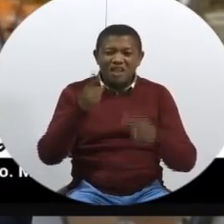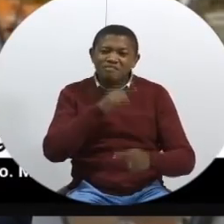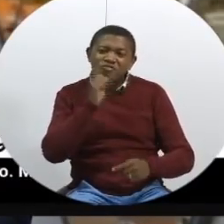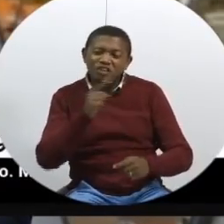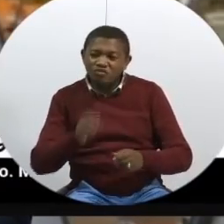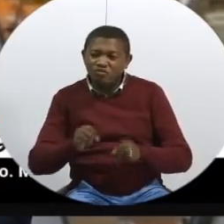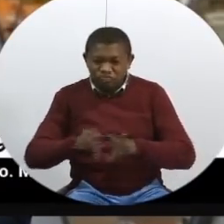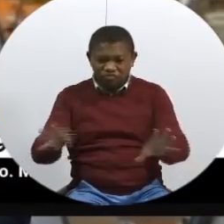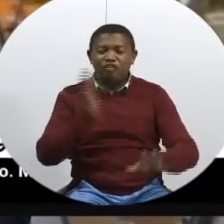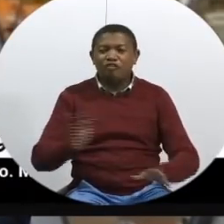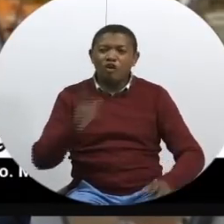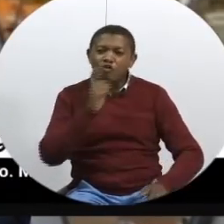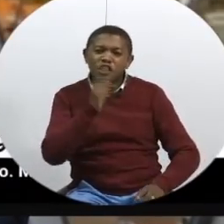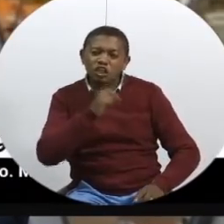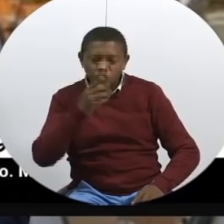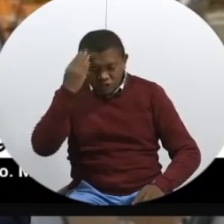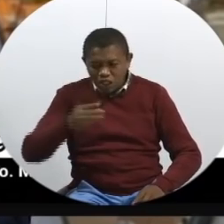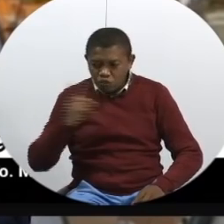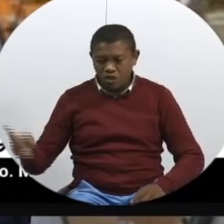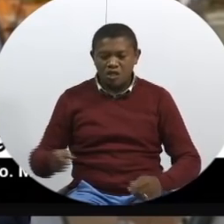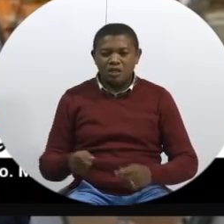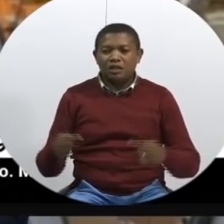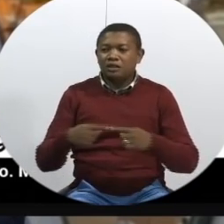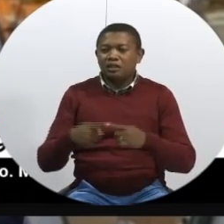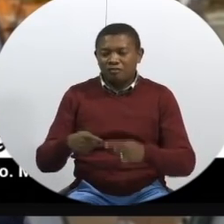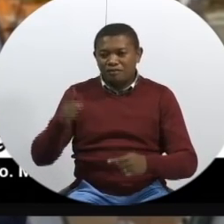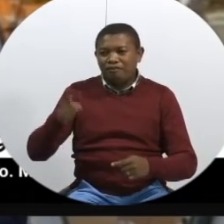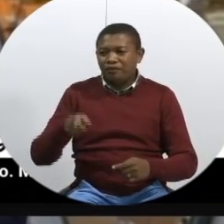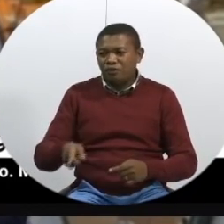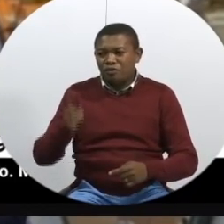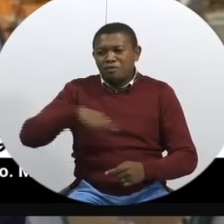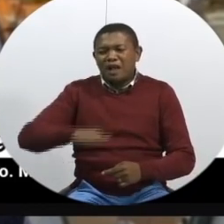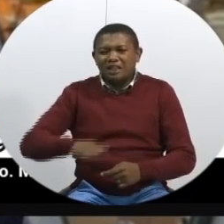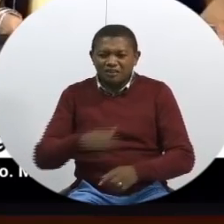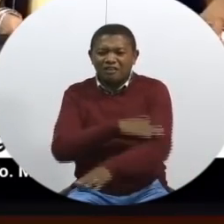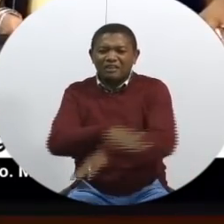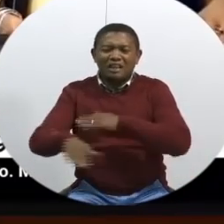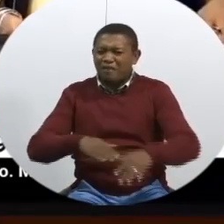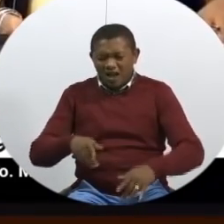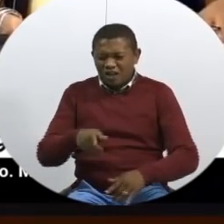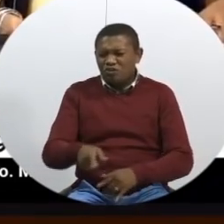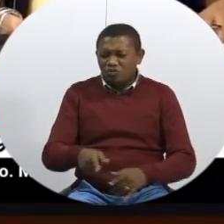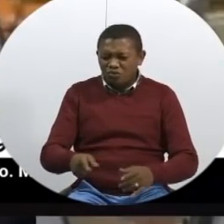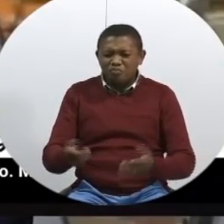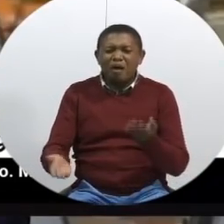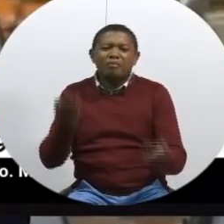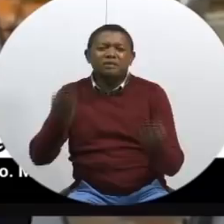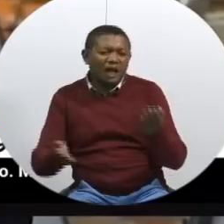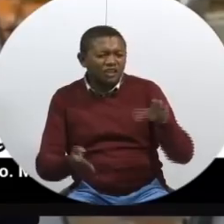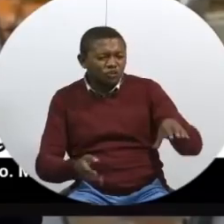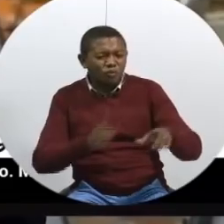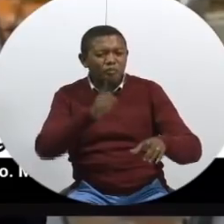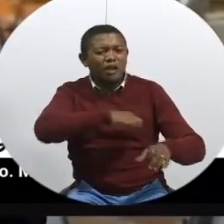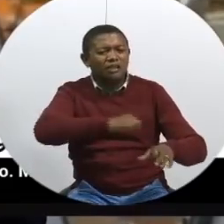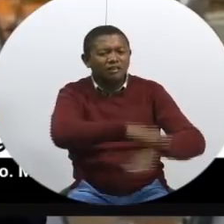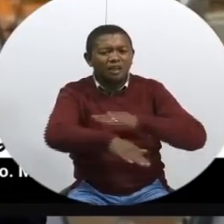ny mpiasa ny fahasalamana amin'ny mpivaro teny, zany tena mampalahelo satria zavatra tsy tokony